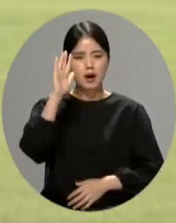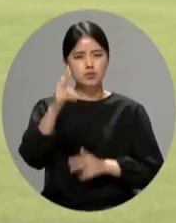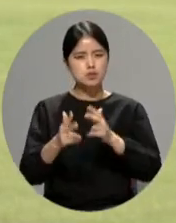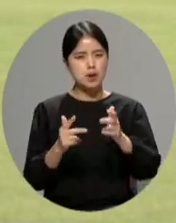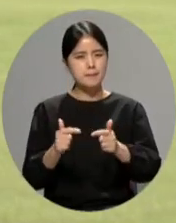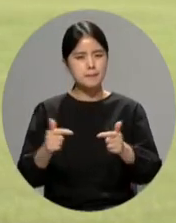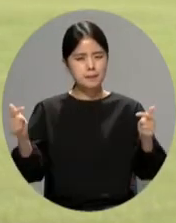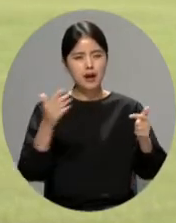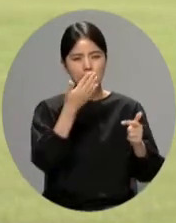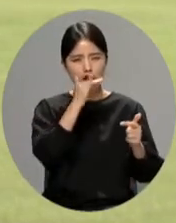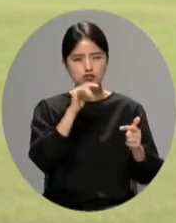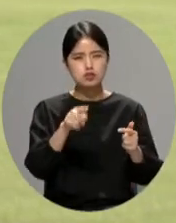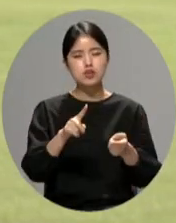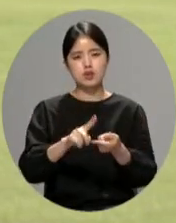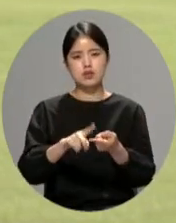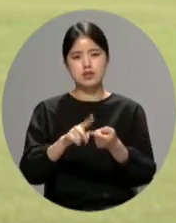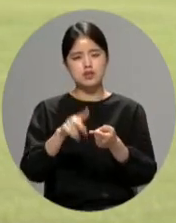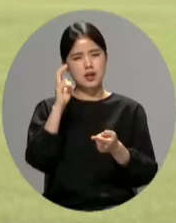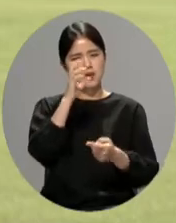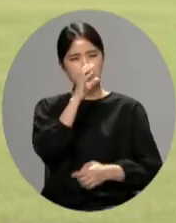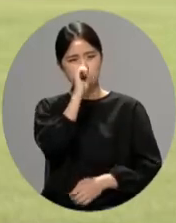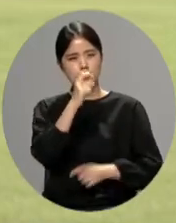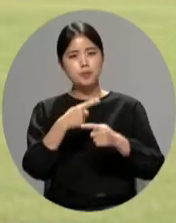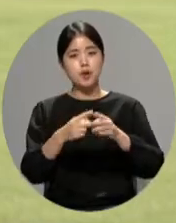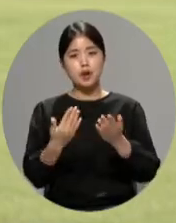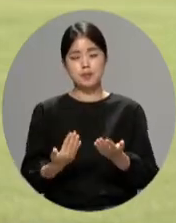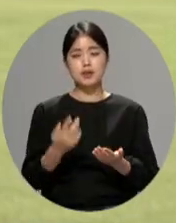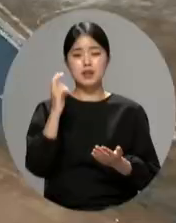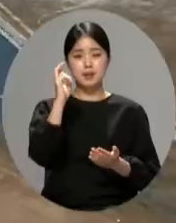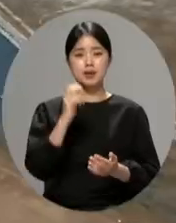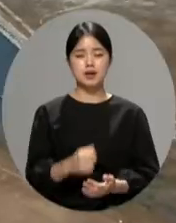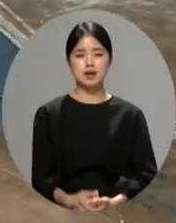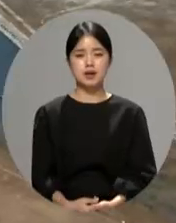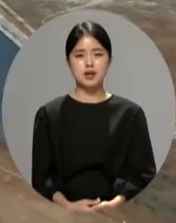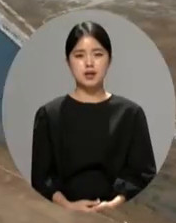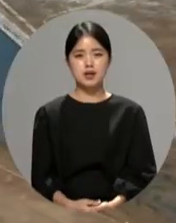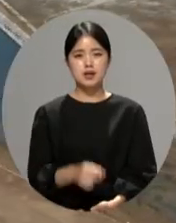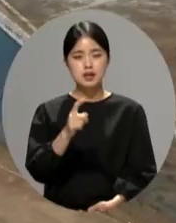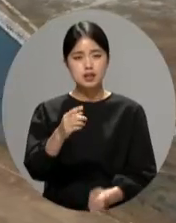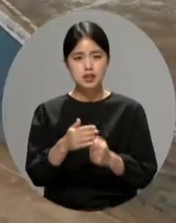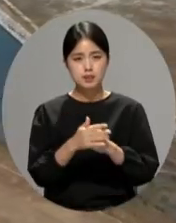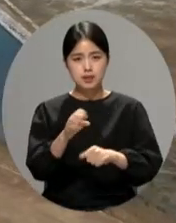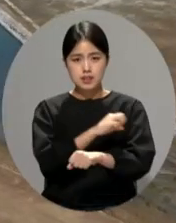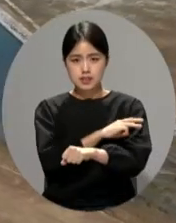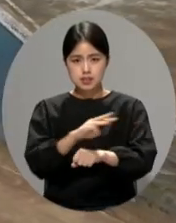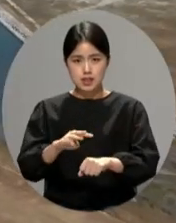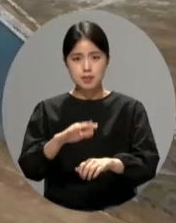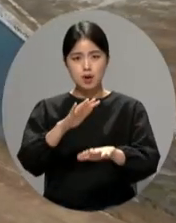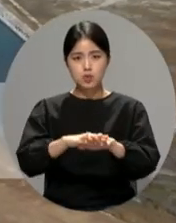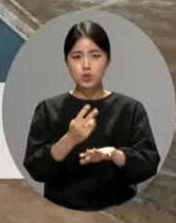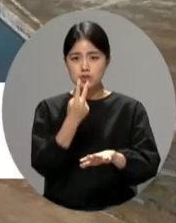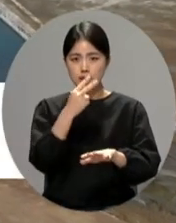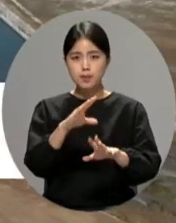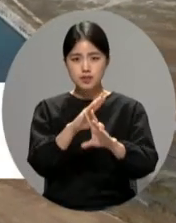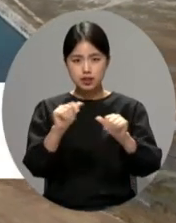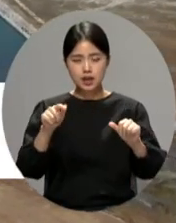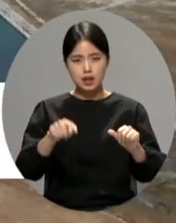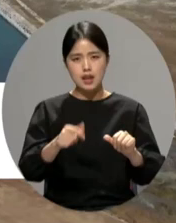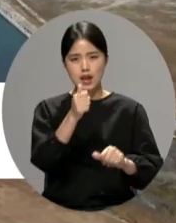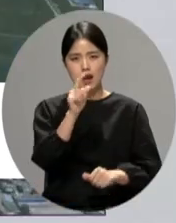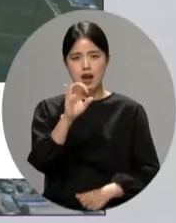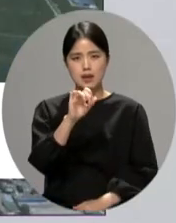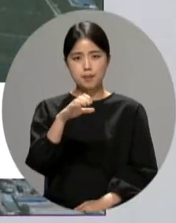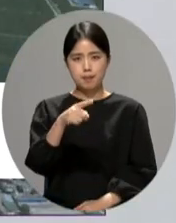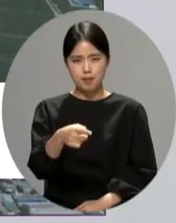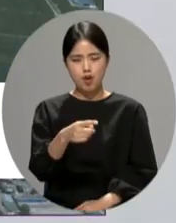확장도 가능한 점 등이 높은 평가를 받은 것으로 알려졌습니다. 이로써 새만금 농생명용지에 하이퍼튜브